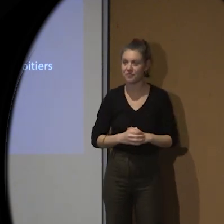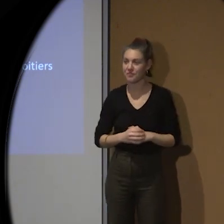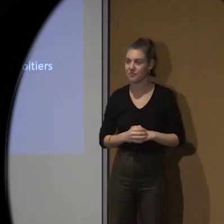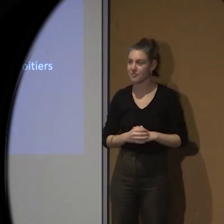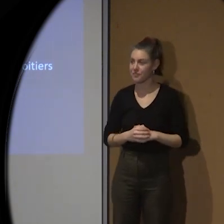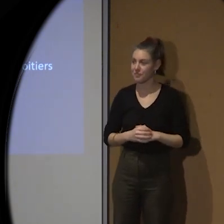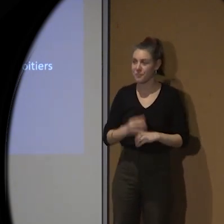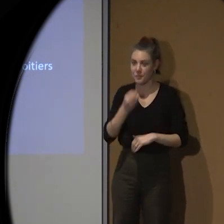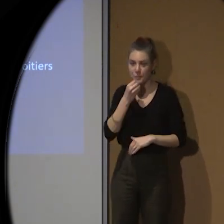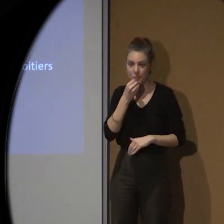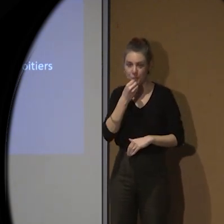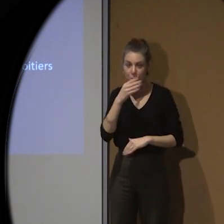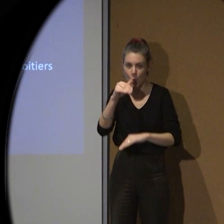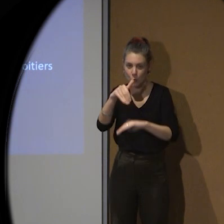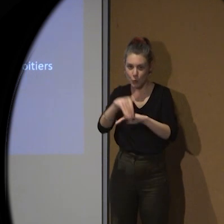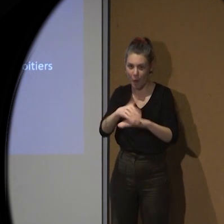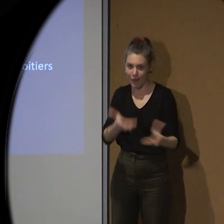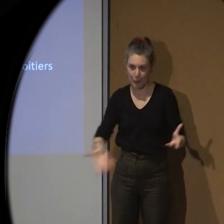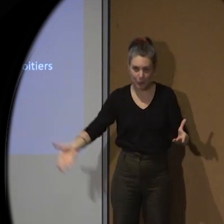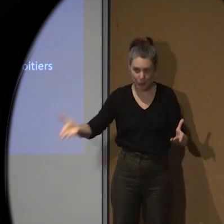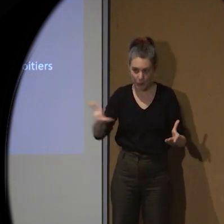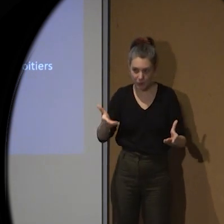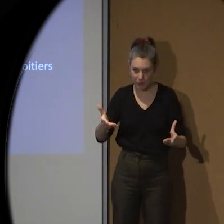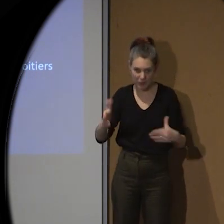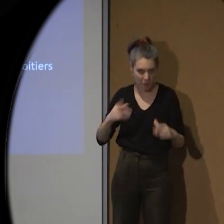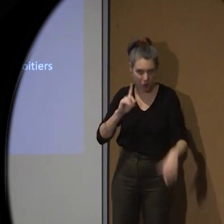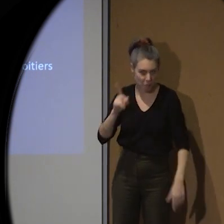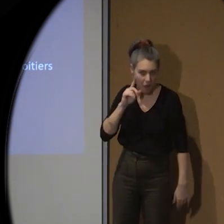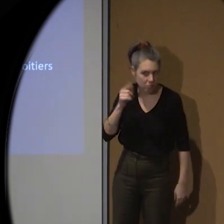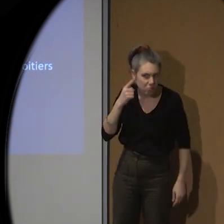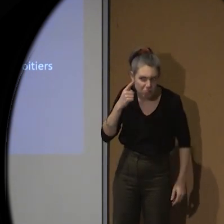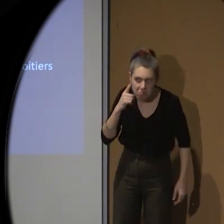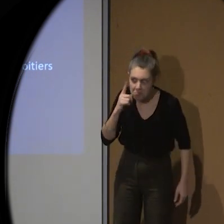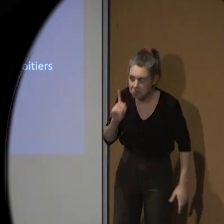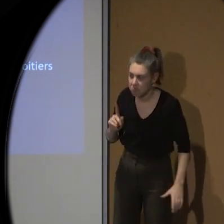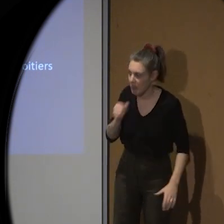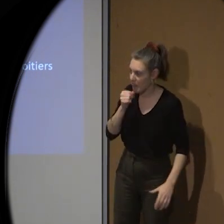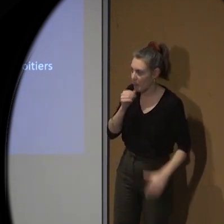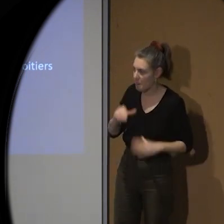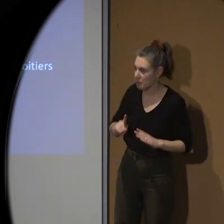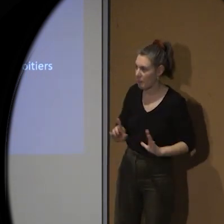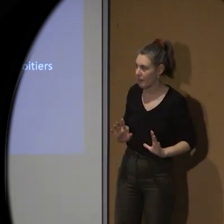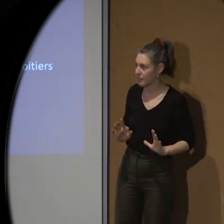Ça démarre ? Bonsoir à tous. Bon, ça marche ? Je crois que ça ne marche pas. On n'entend pas bien.